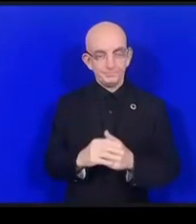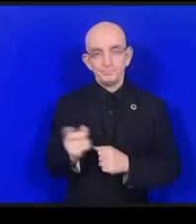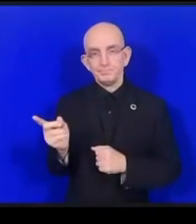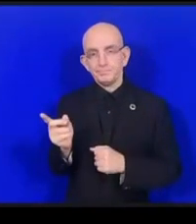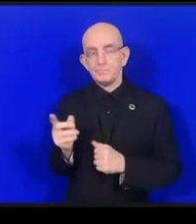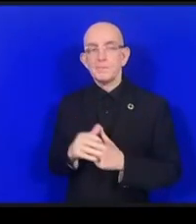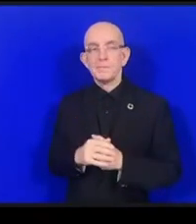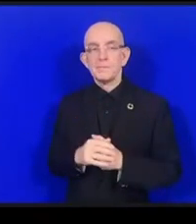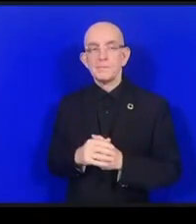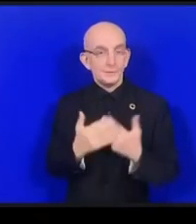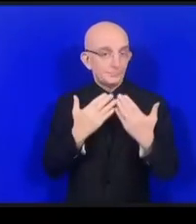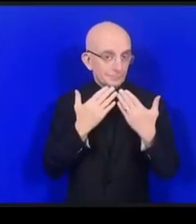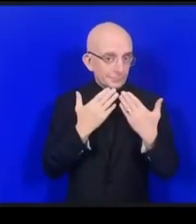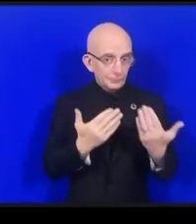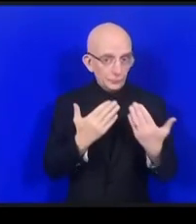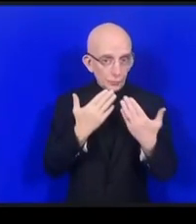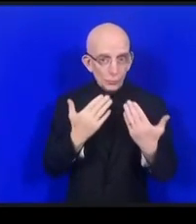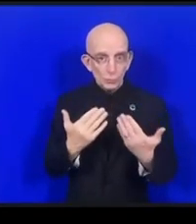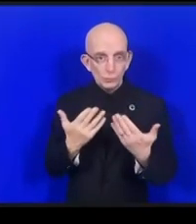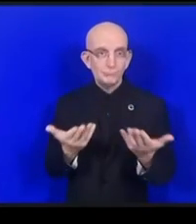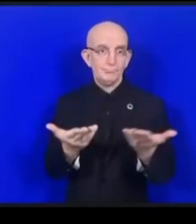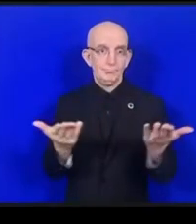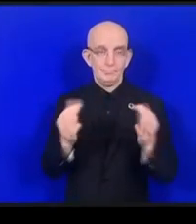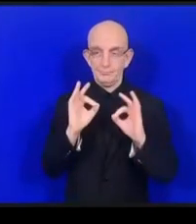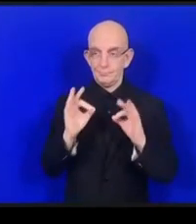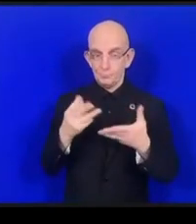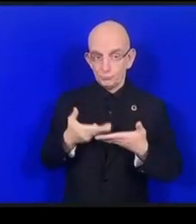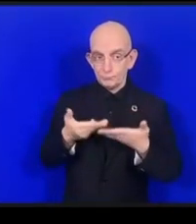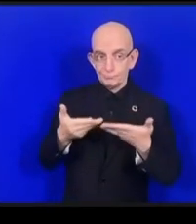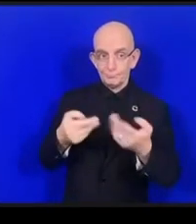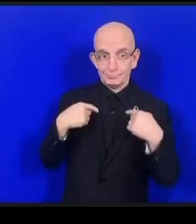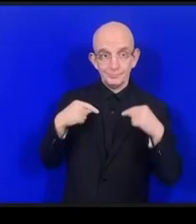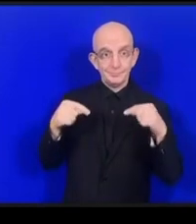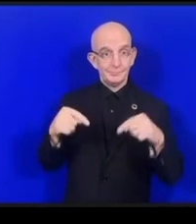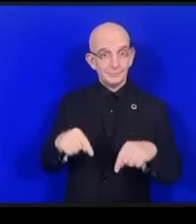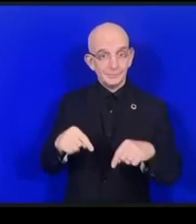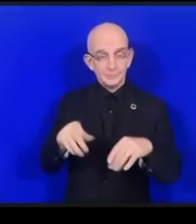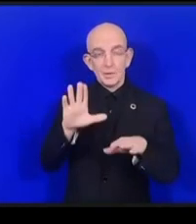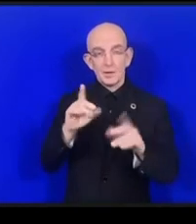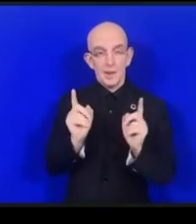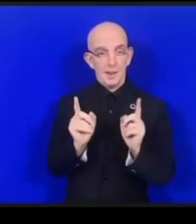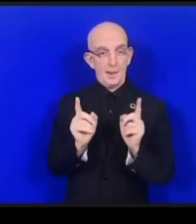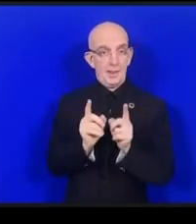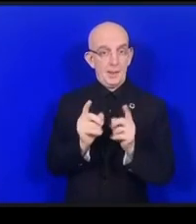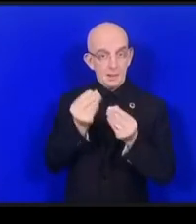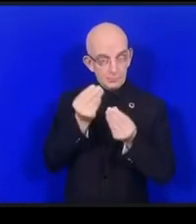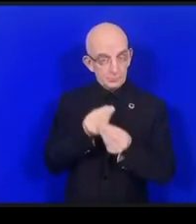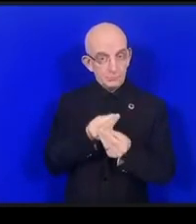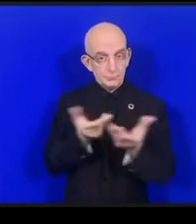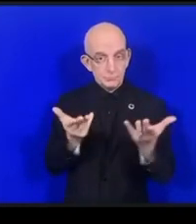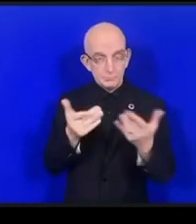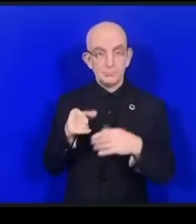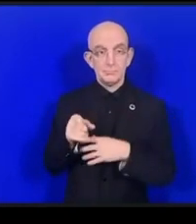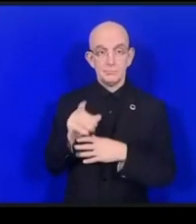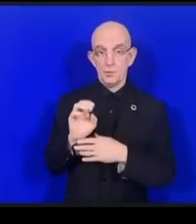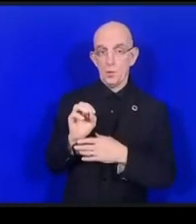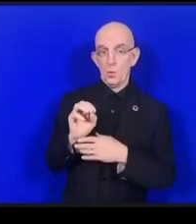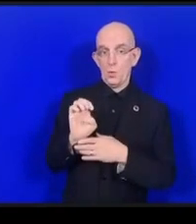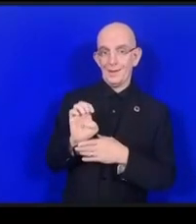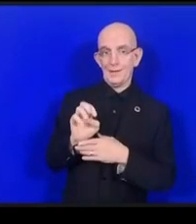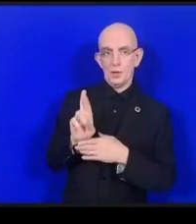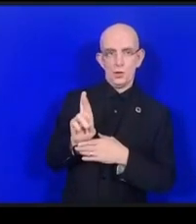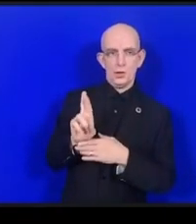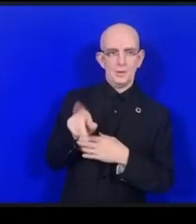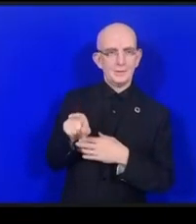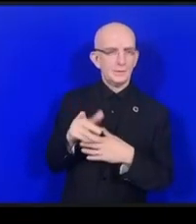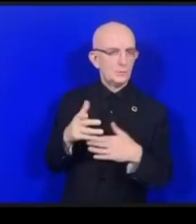дискуссии Я хочу рассказать о нашей работе о работе динамичной коалиции